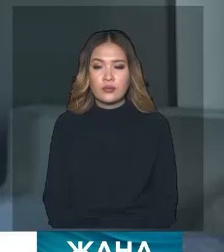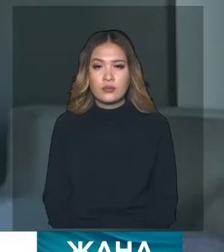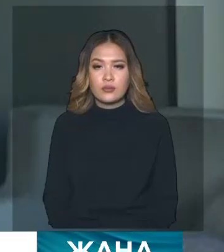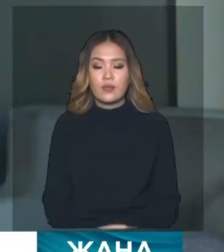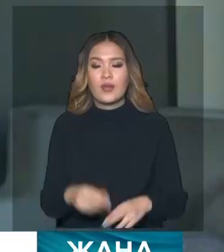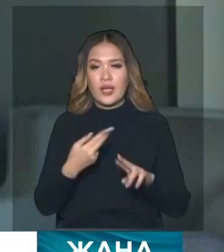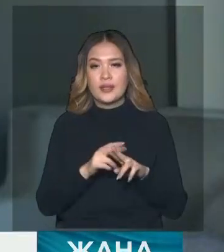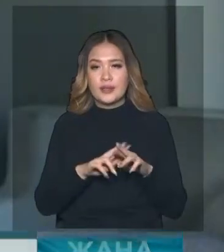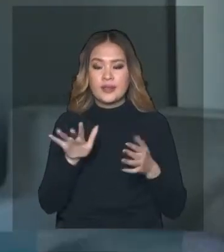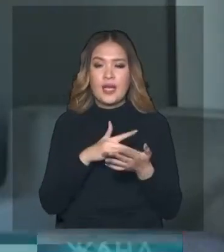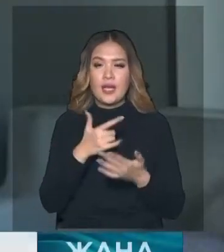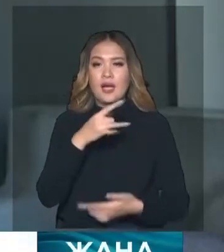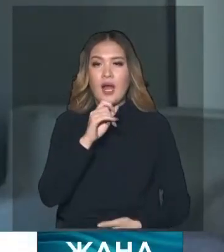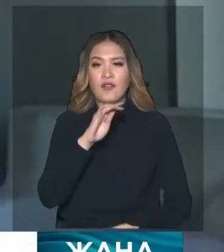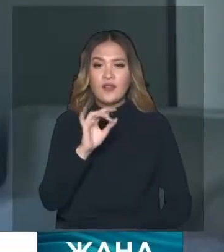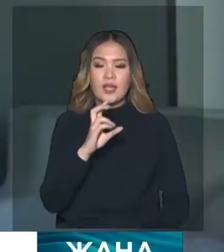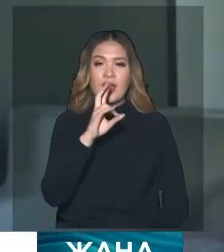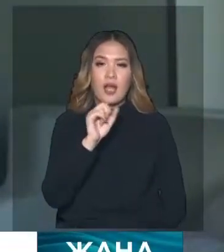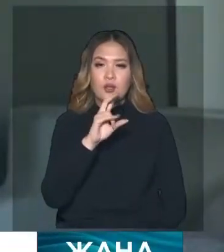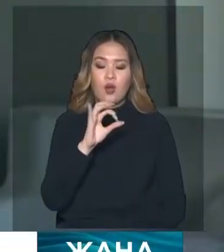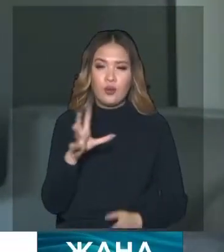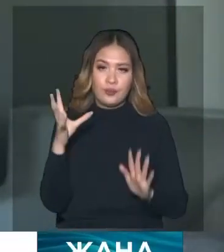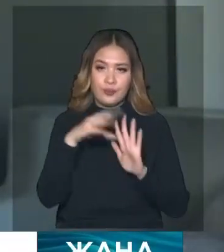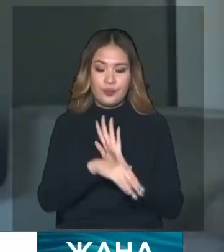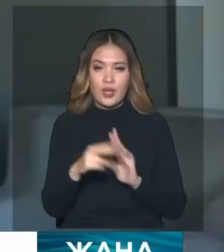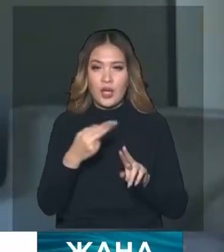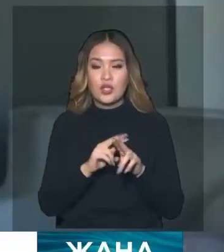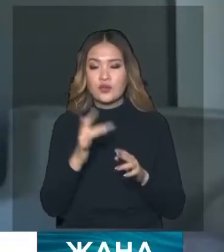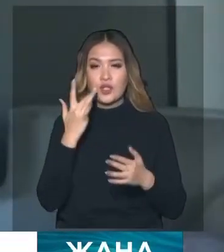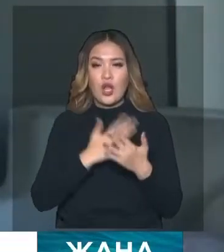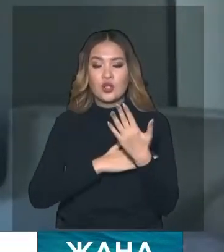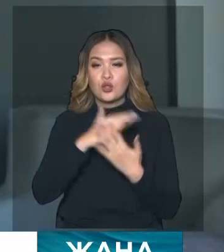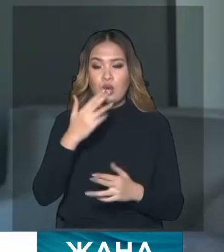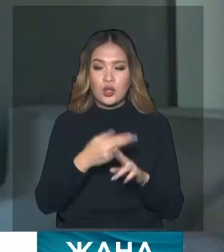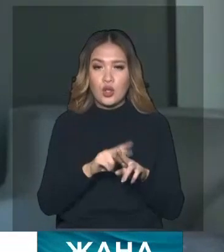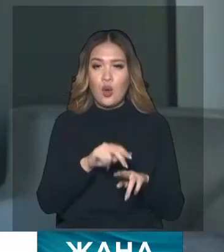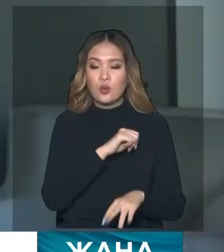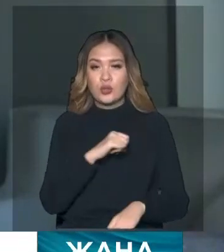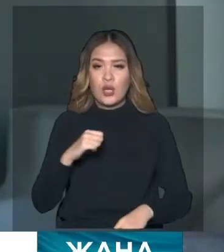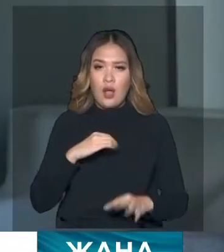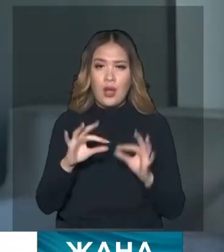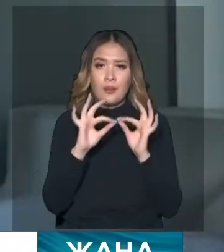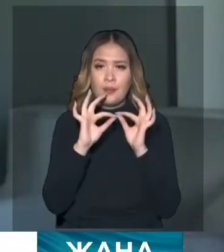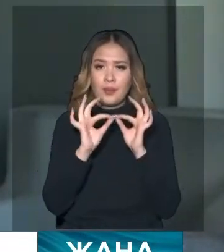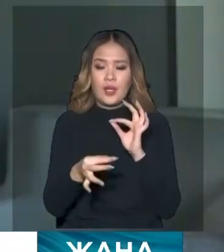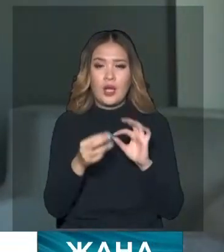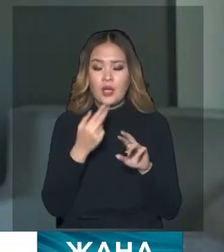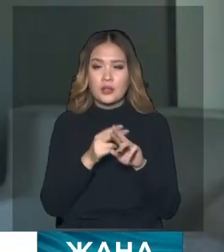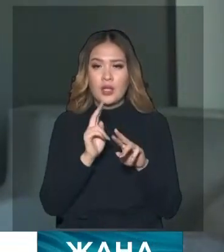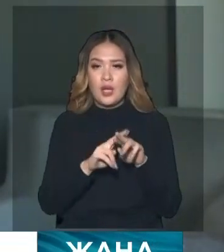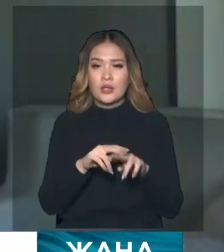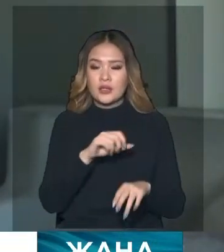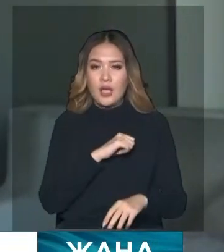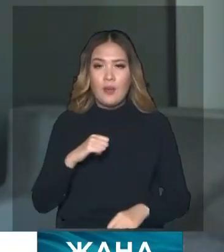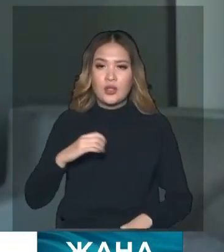Бұл сенсор графеннен жасалған. Наноматериалдардың арасында графенге сұраныс қашанда жоғары. Ол өзі атомның қалыңдығындай ғана көміртек. Ең жұқа